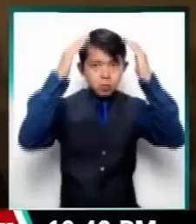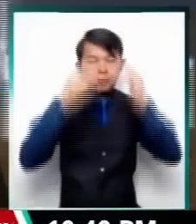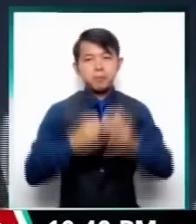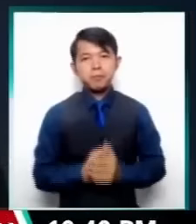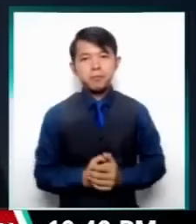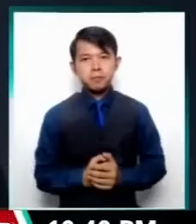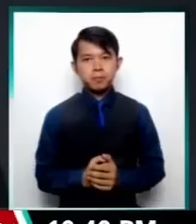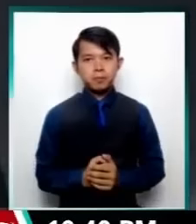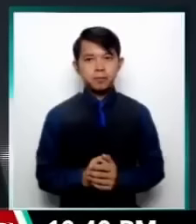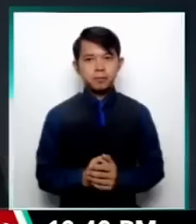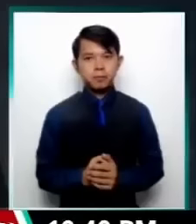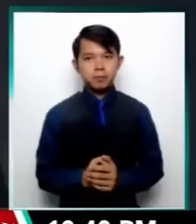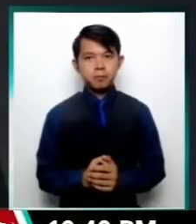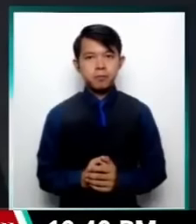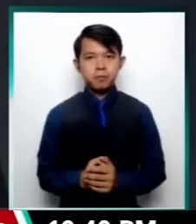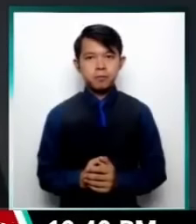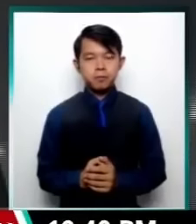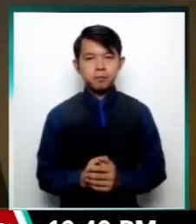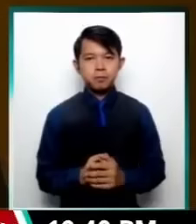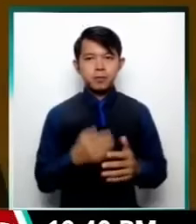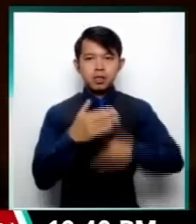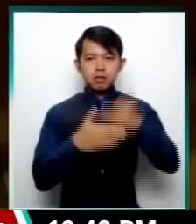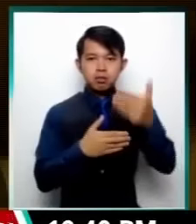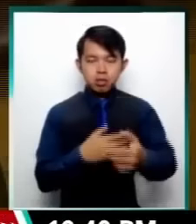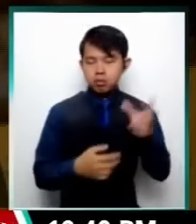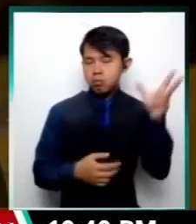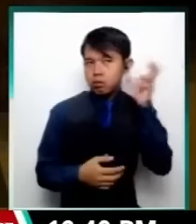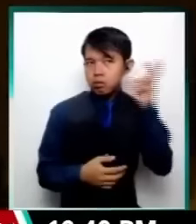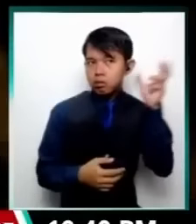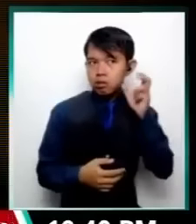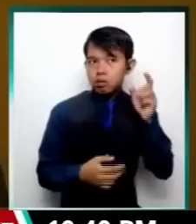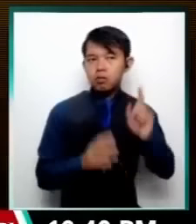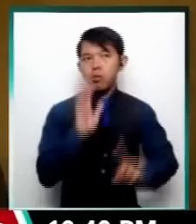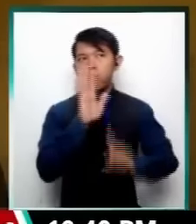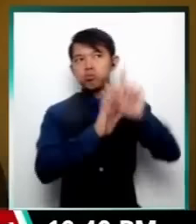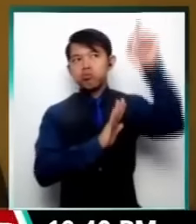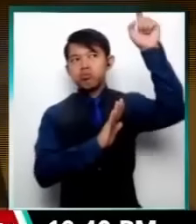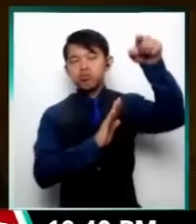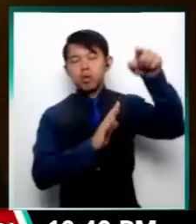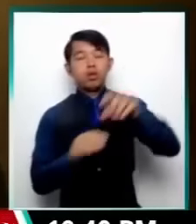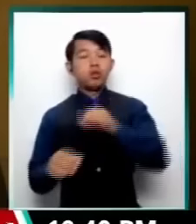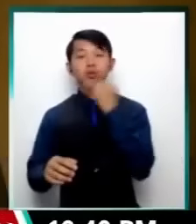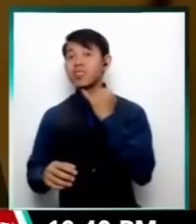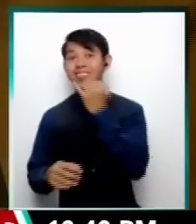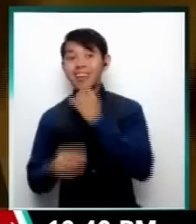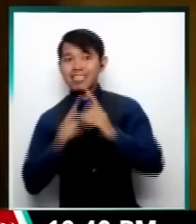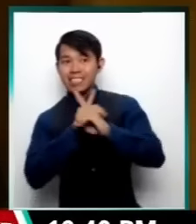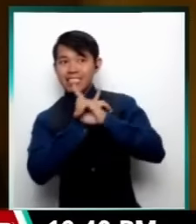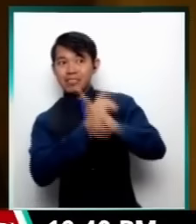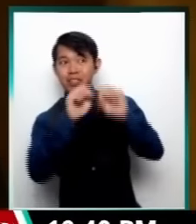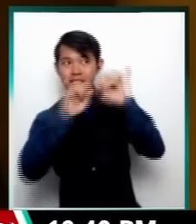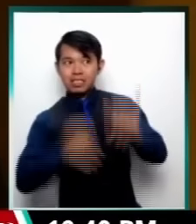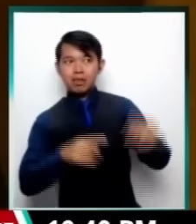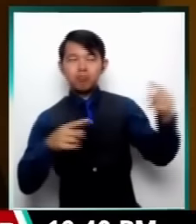Maya-maya, narinig na namin ang pagsalak ng Iron Dome Defense System ng Israel sa mga pinakawalang missile ng